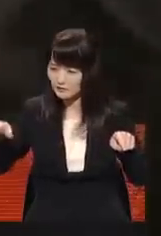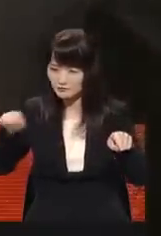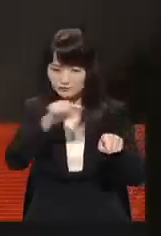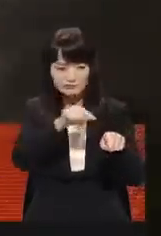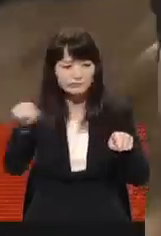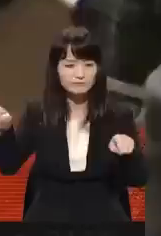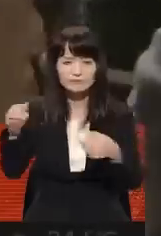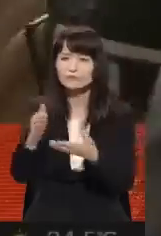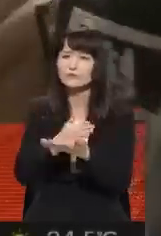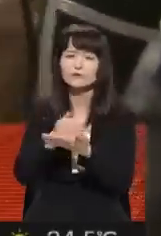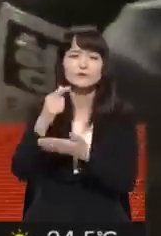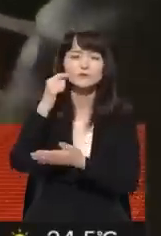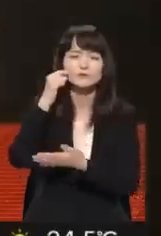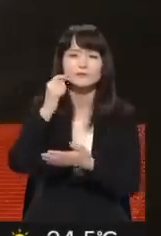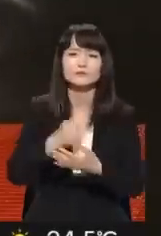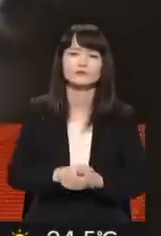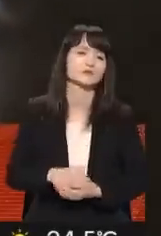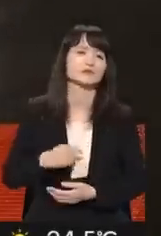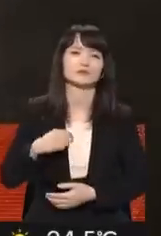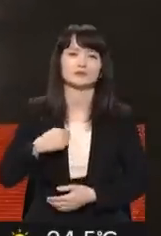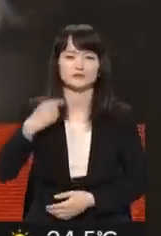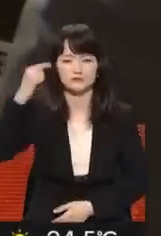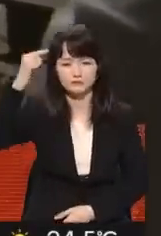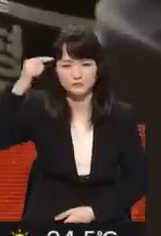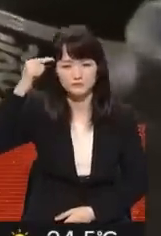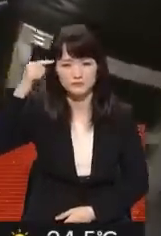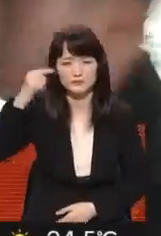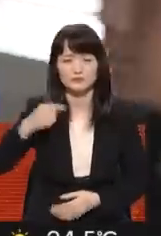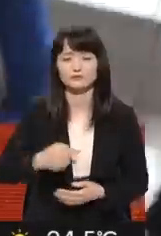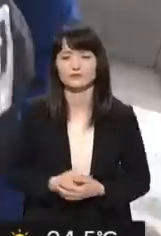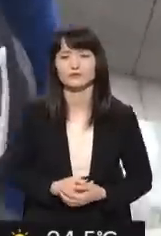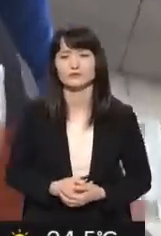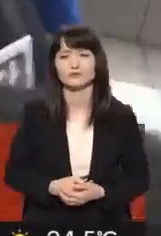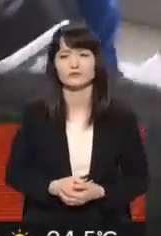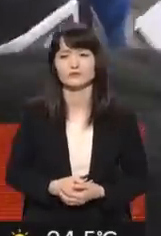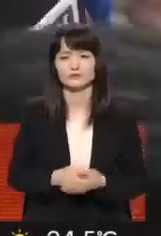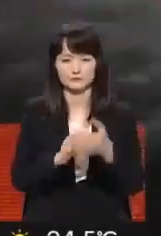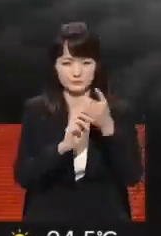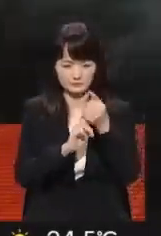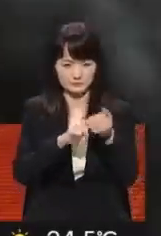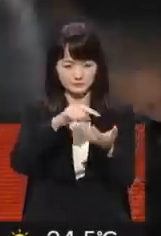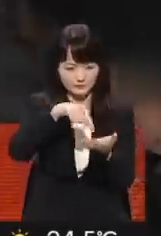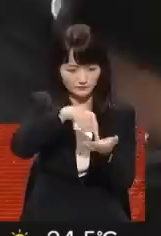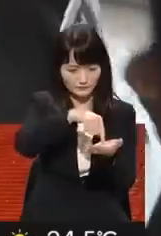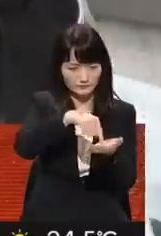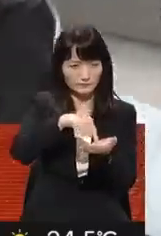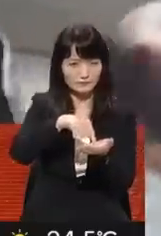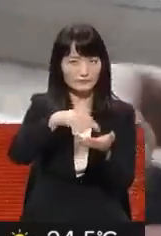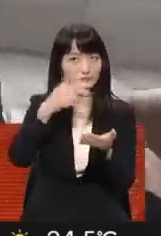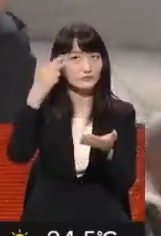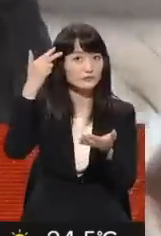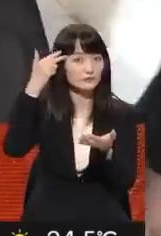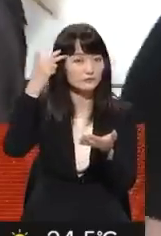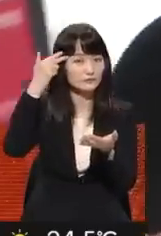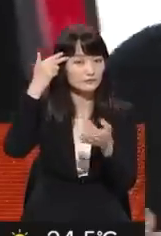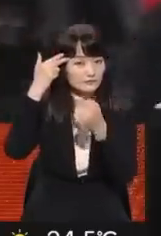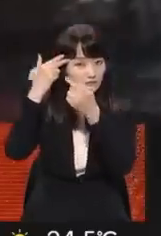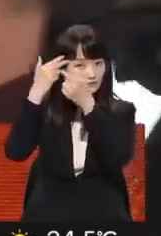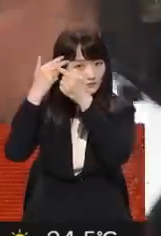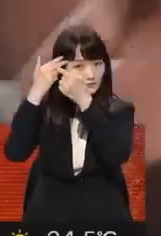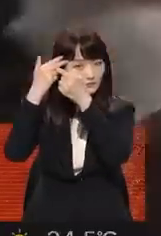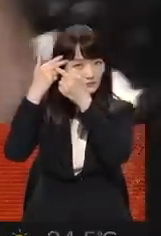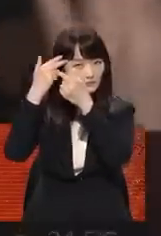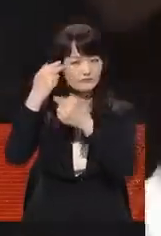혼란스러워질 수 있고 본인도 제정신도 아니다라는 얘기를 해서 일단은 은둔형 외톨이들 아이들이 정신 건강이 좀